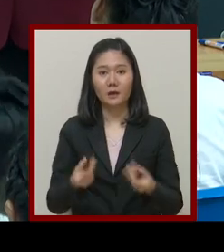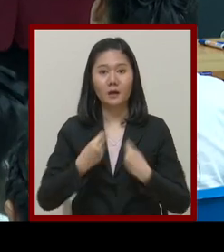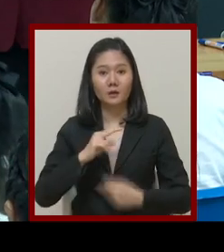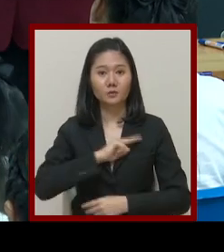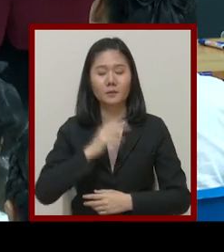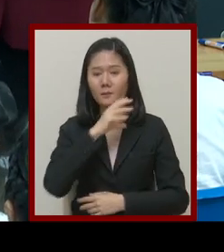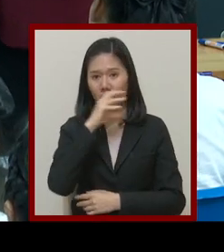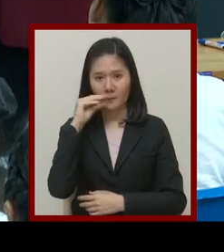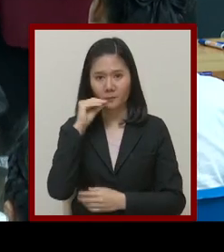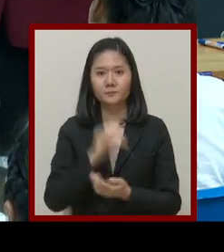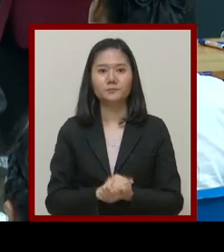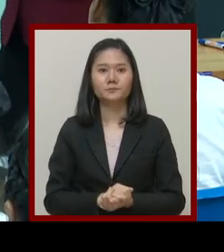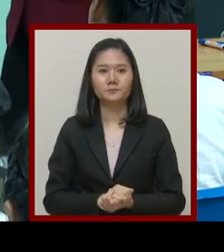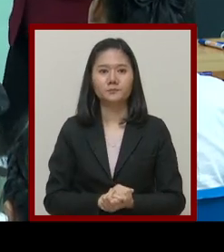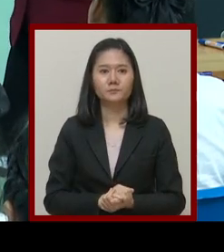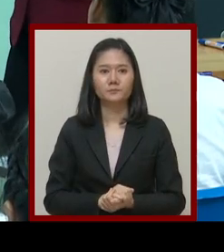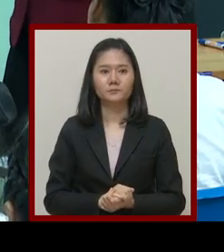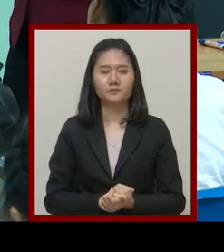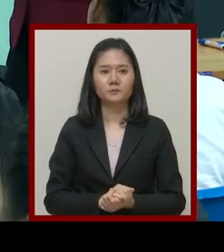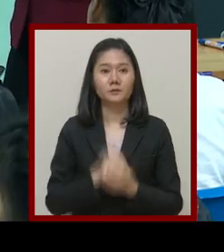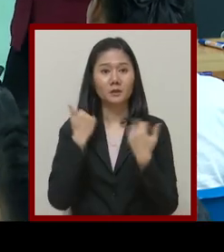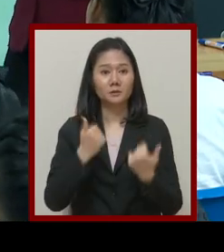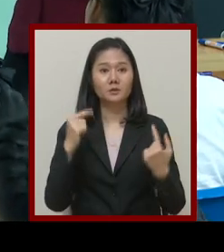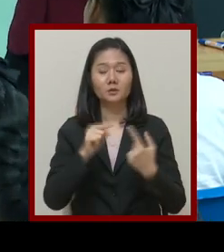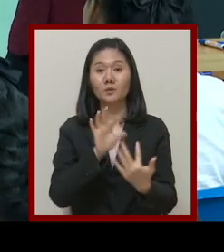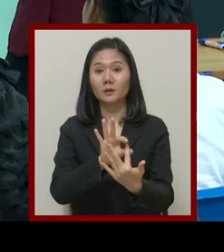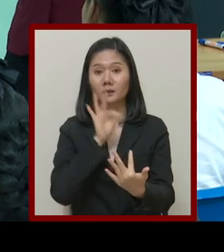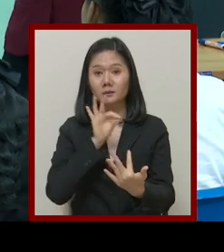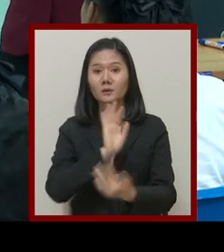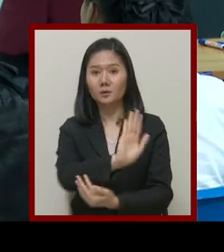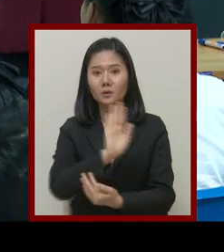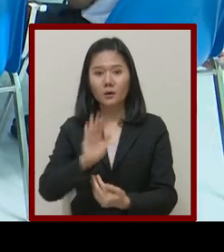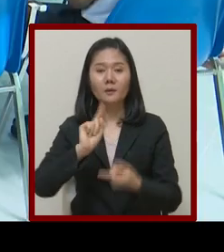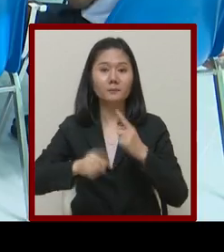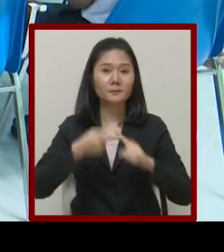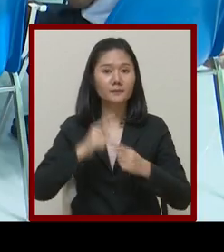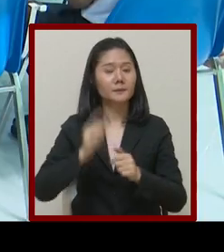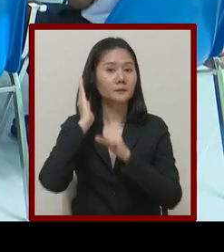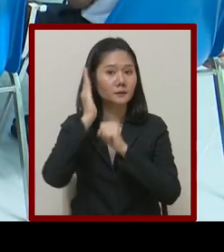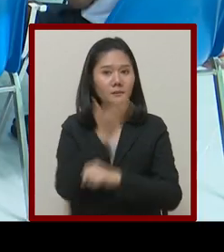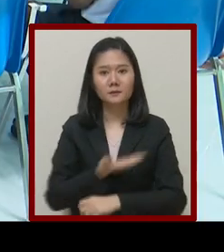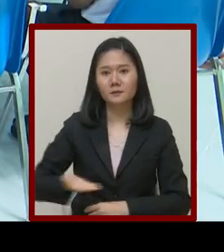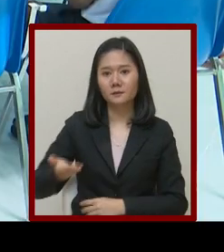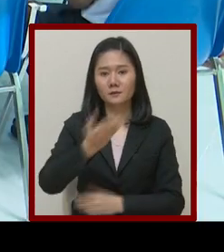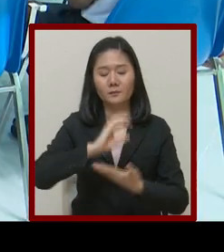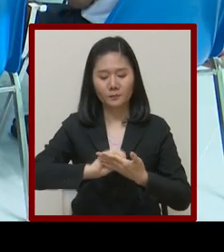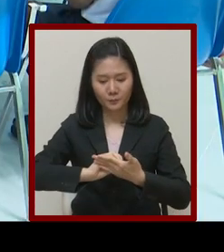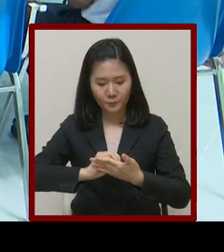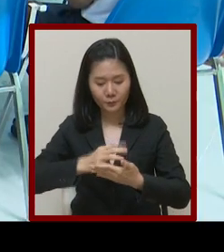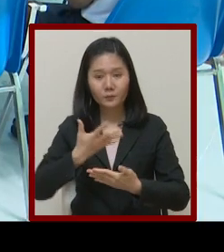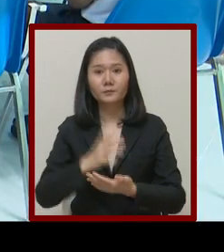องมีกลิ่นหอมนะคะอันนี้ก็เป็นทางเลือกอีกทางนึงที่เพื่อนเขาจะนำเสนอในโปรแกร